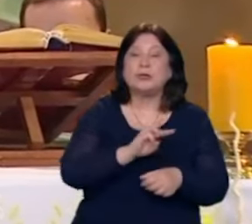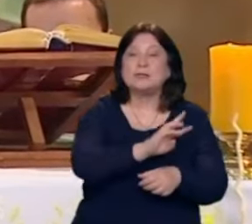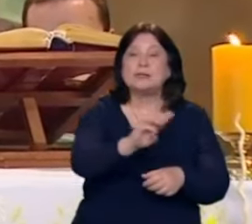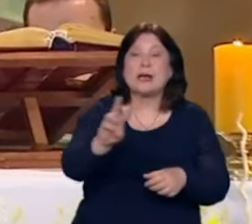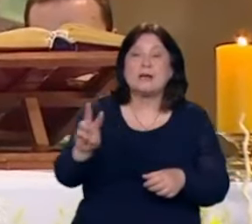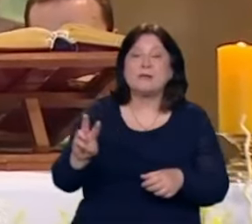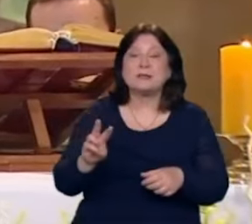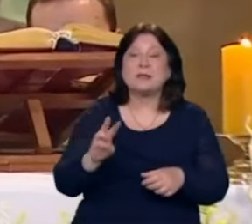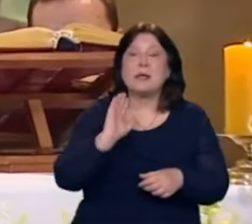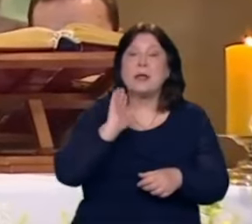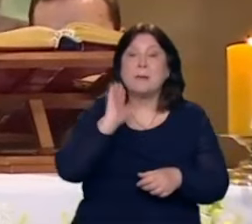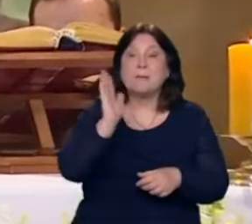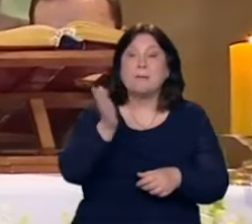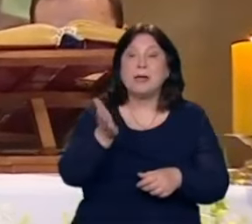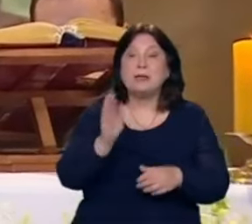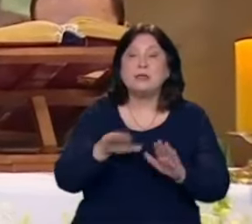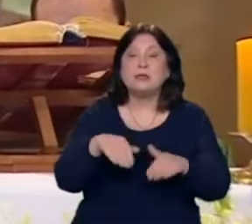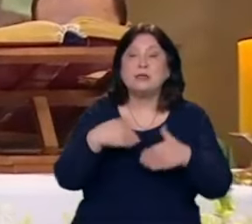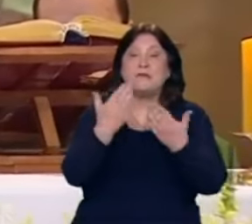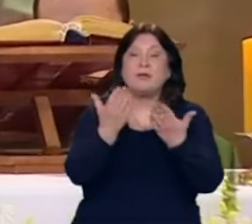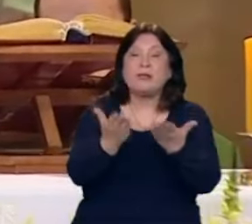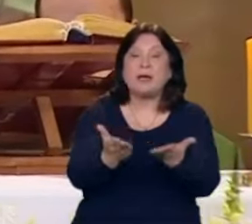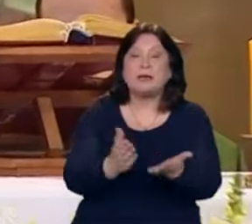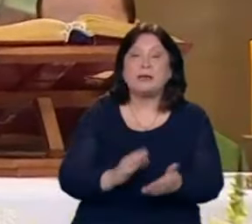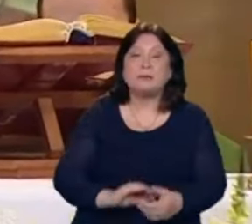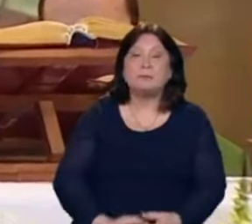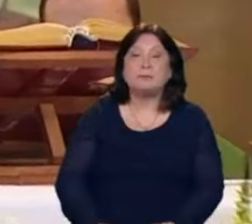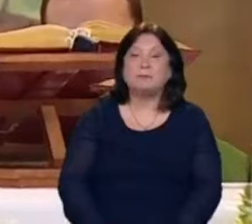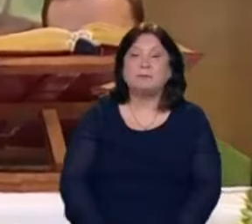was będzie wydane